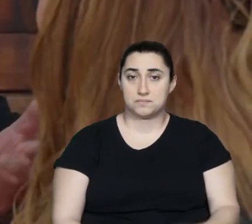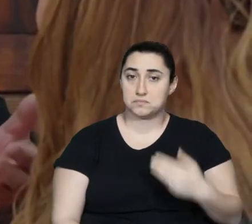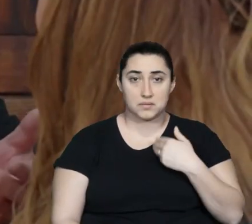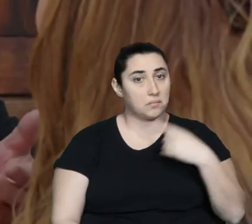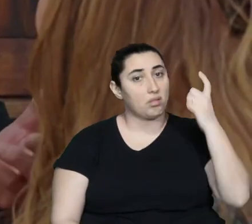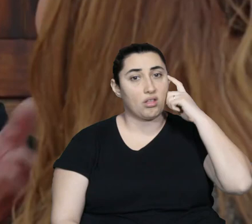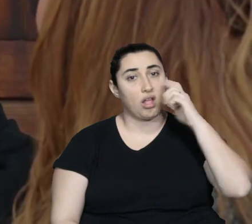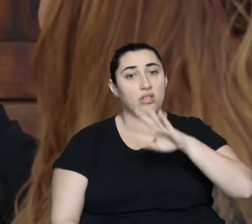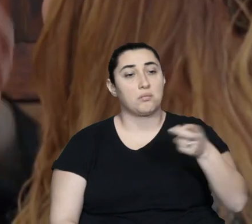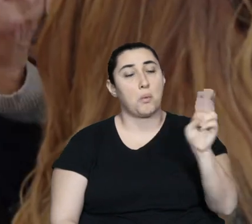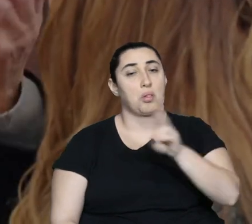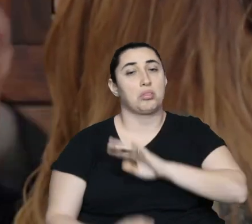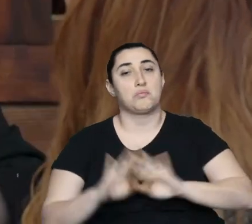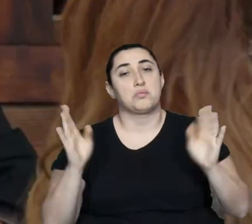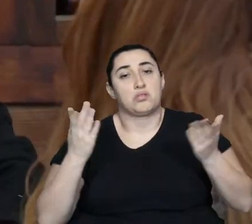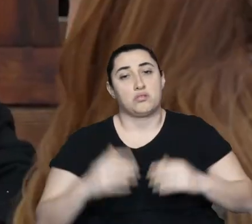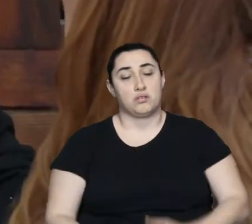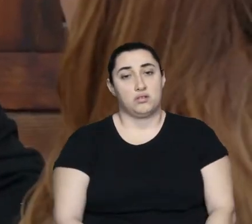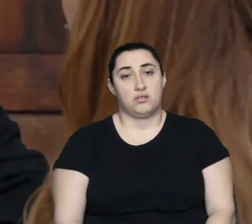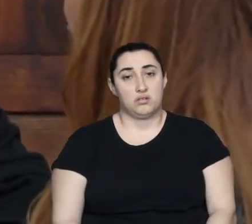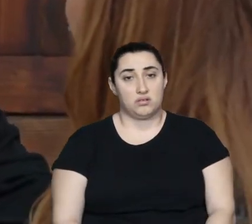Benim tanıdıklarım cortladı gitti.